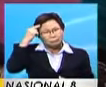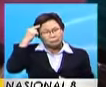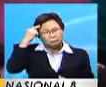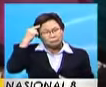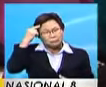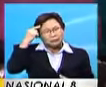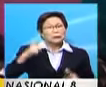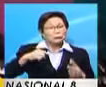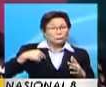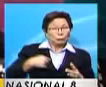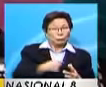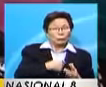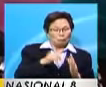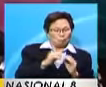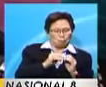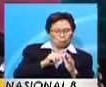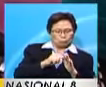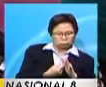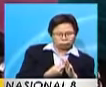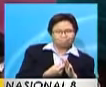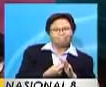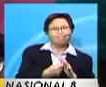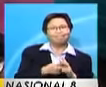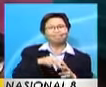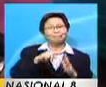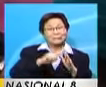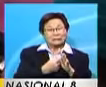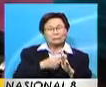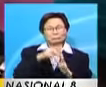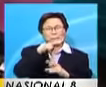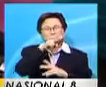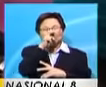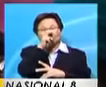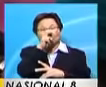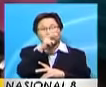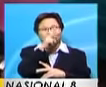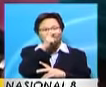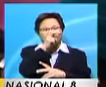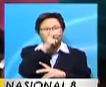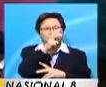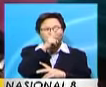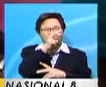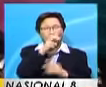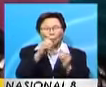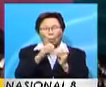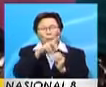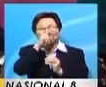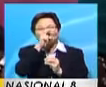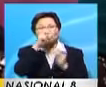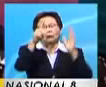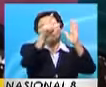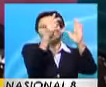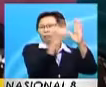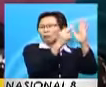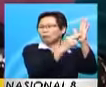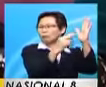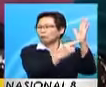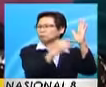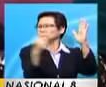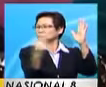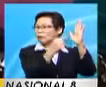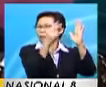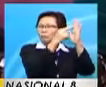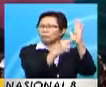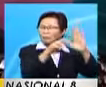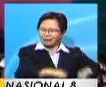Astuti mosscrepe intense of course in terms of getting lost to be doo be